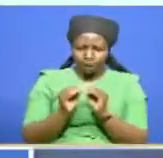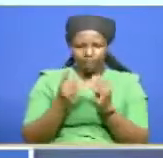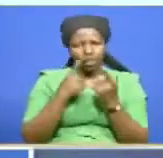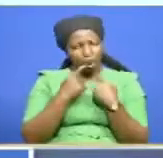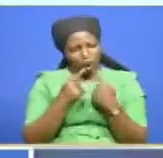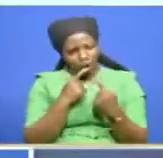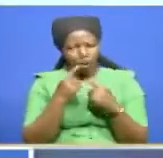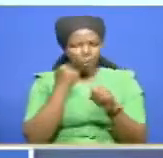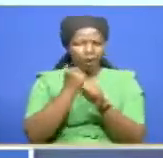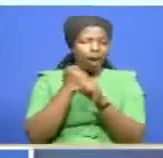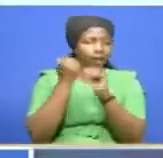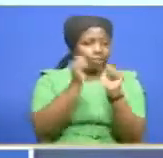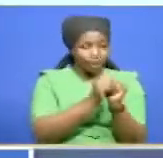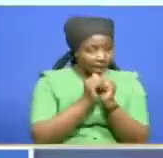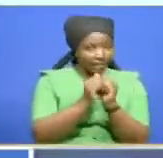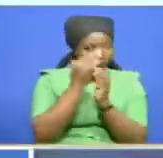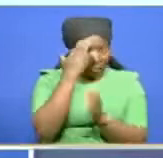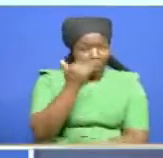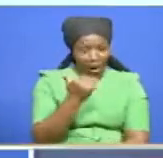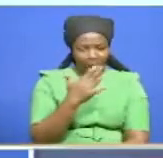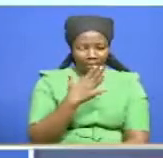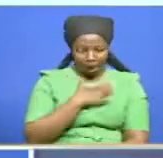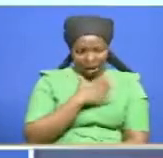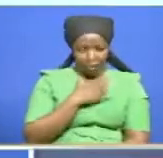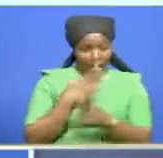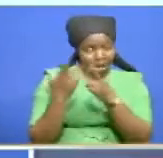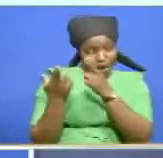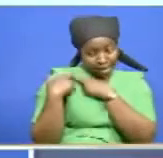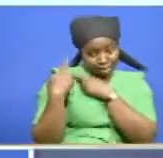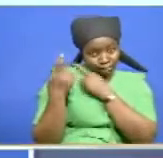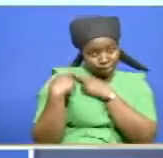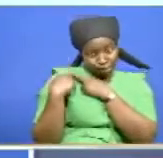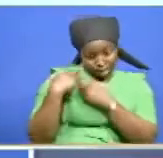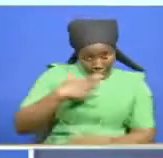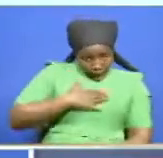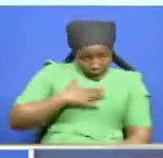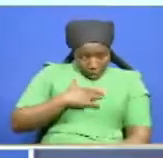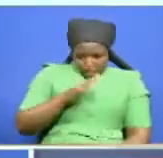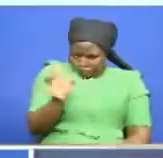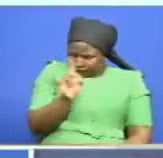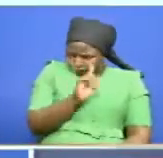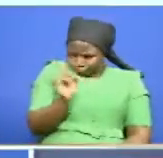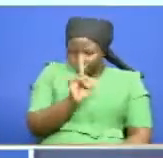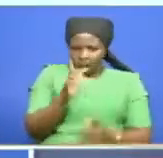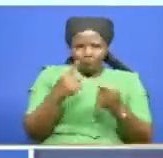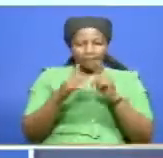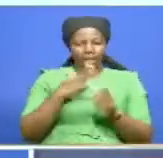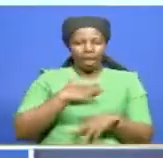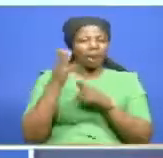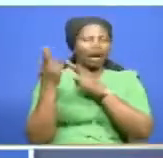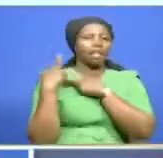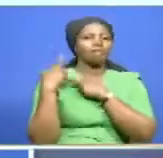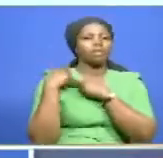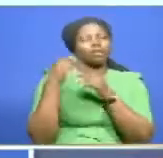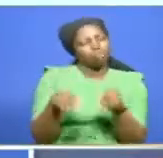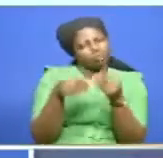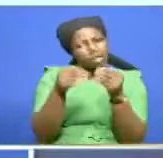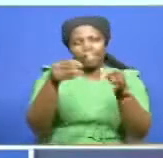pamoja. Kwa sababu jukumu yetu sio yetu. Jukumu yetu ni kufanyia wananchi haki